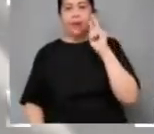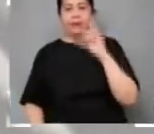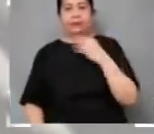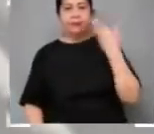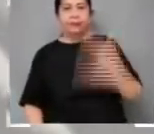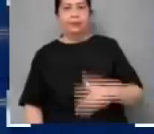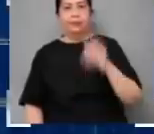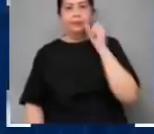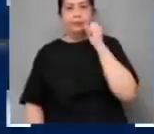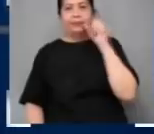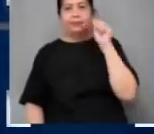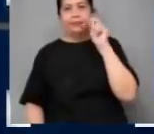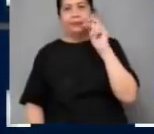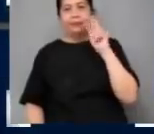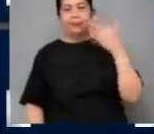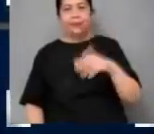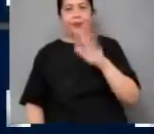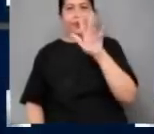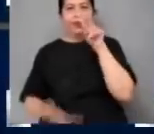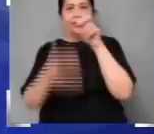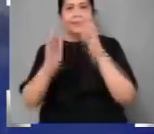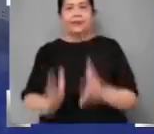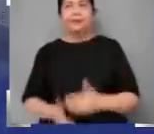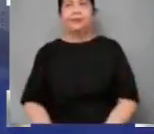Aguinaldo. Kami ang inyong saksi.